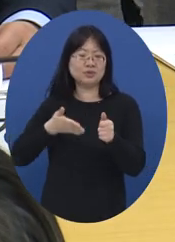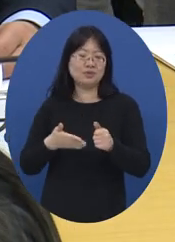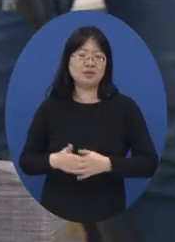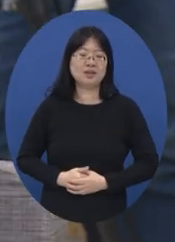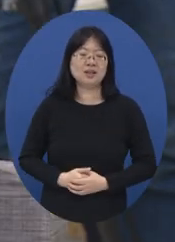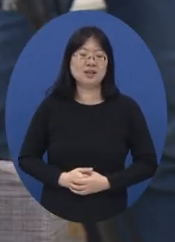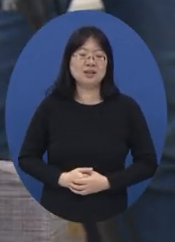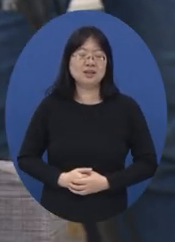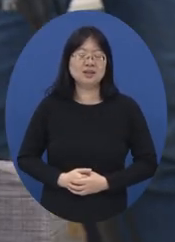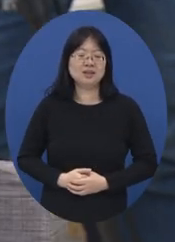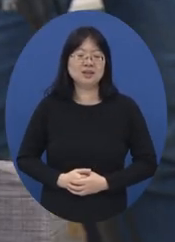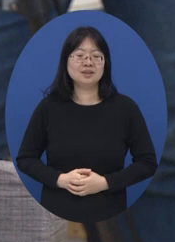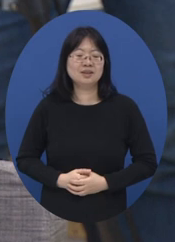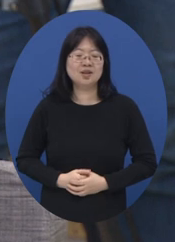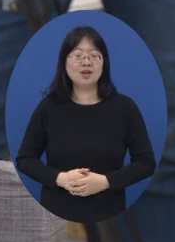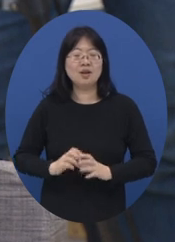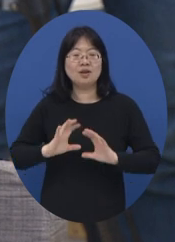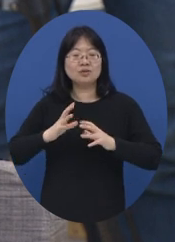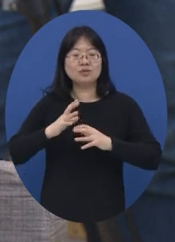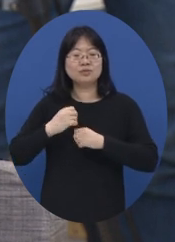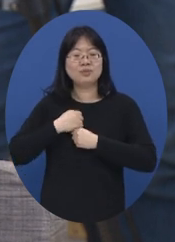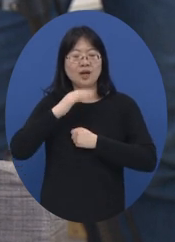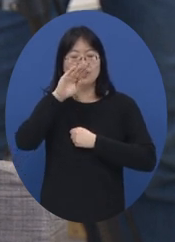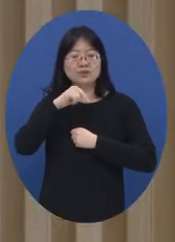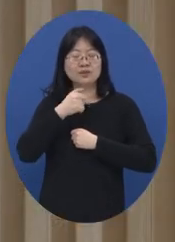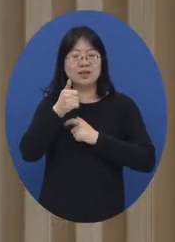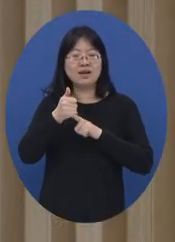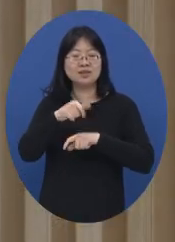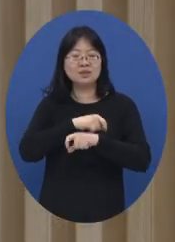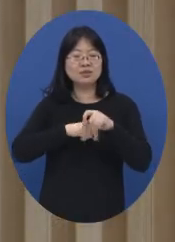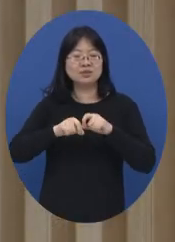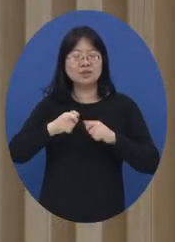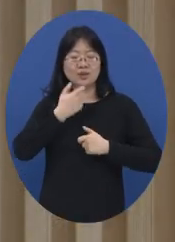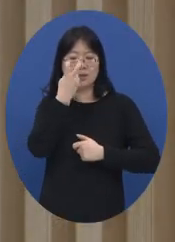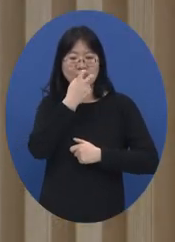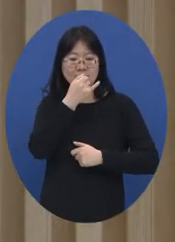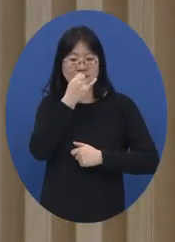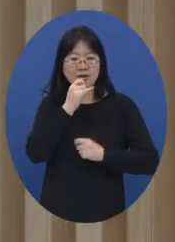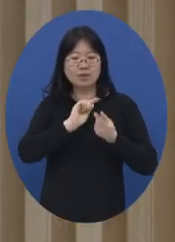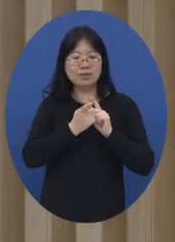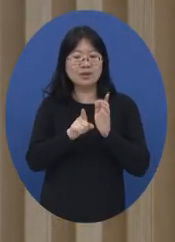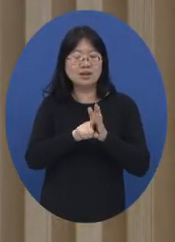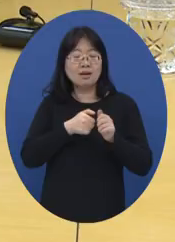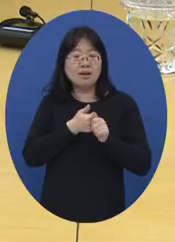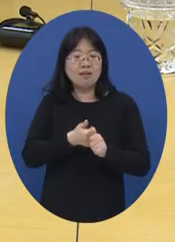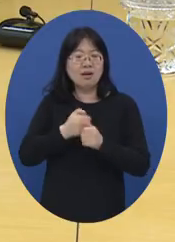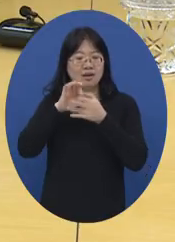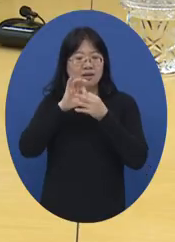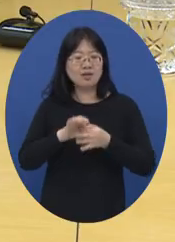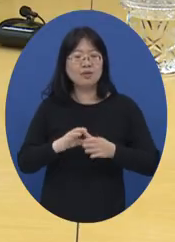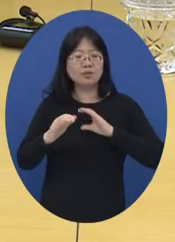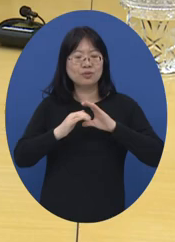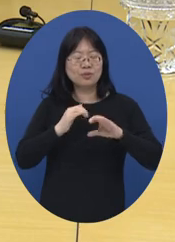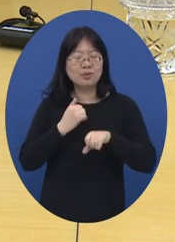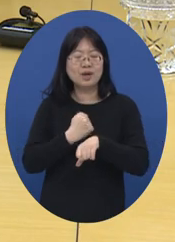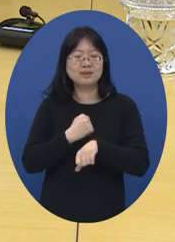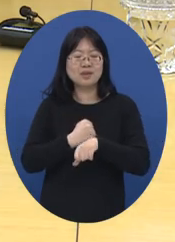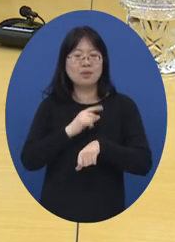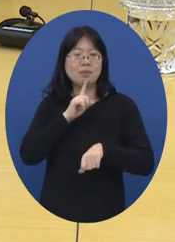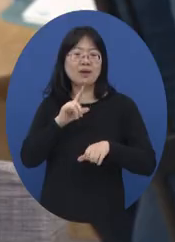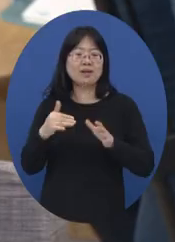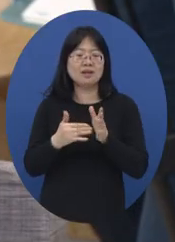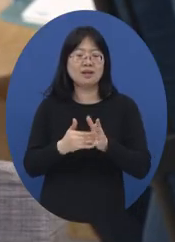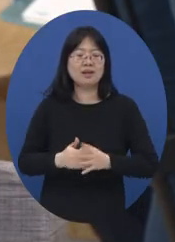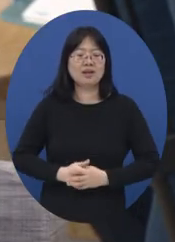요청했습니다. 정경두 국방부 장관은 적극 검토하겠다며 상호 신뢰를 바탕으로 지속적으로 소통해 나가자고